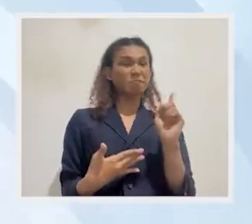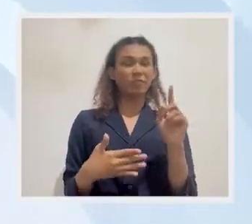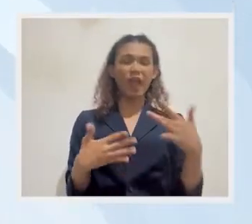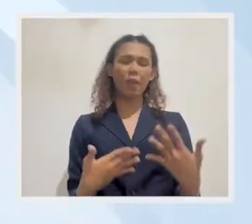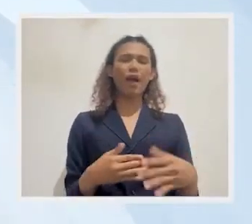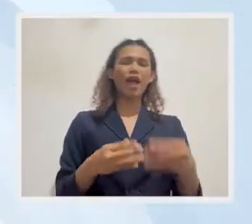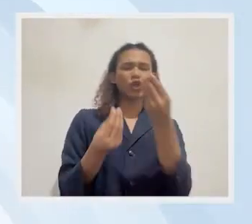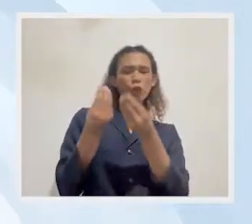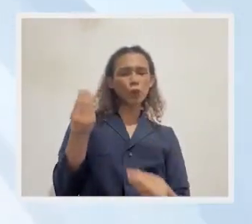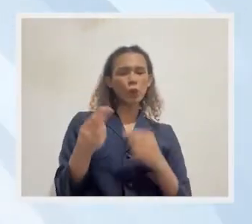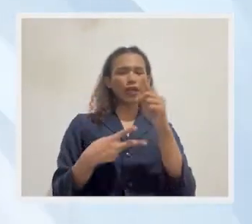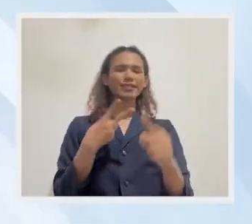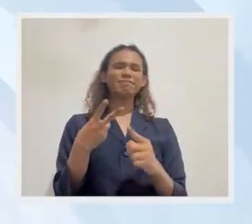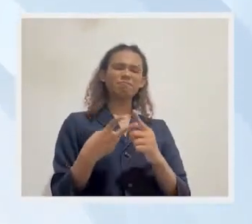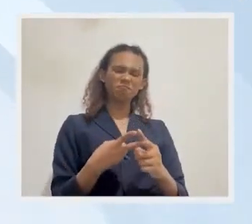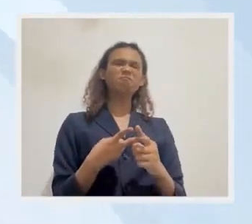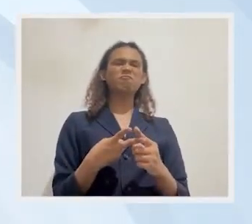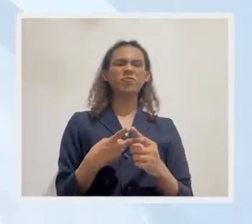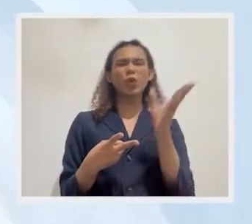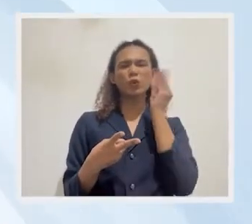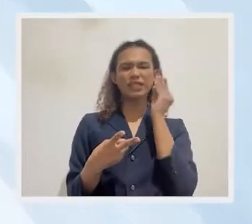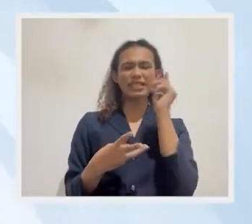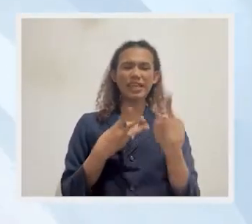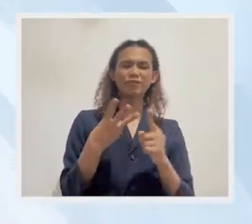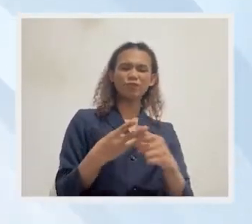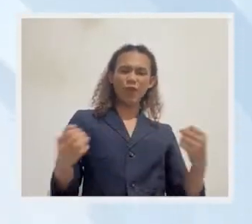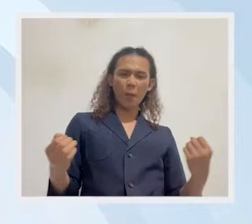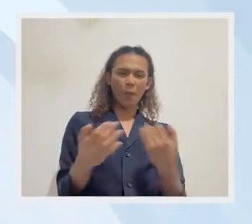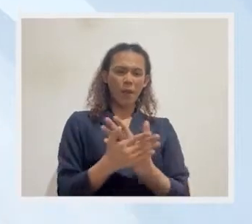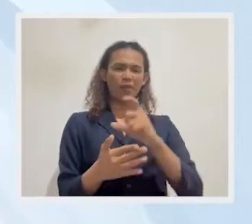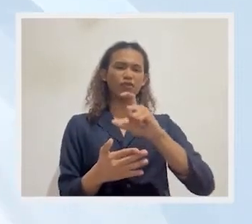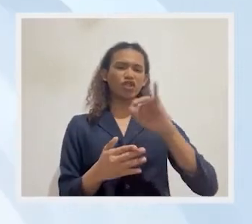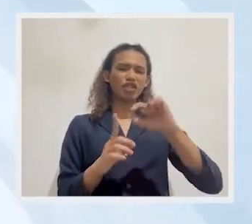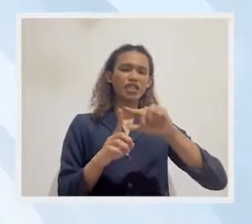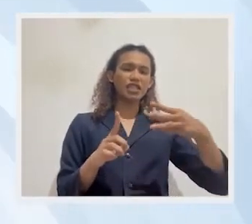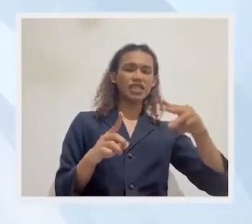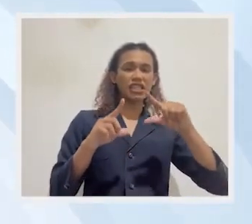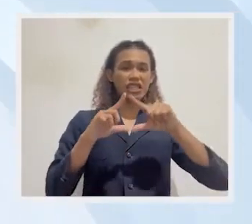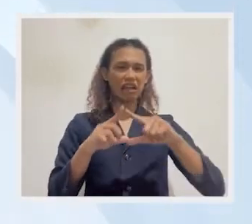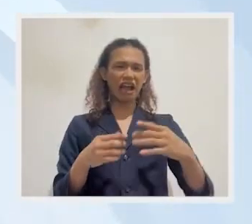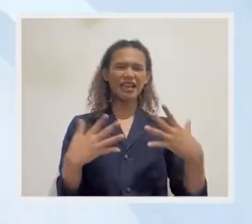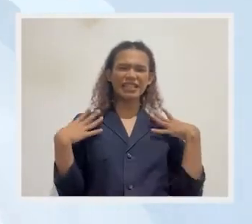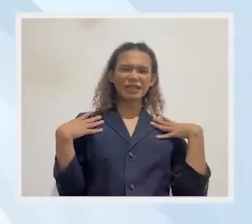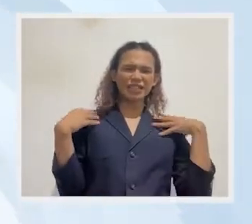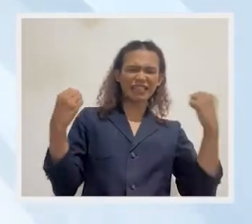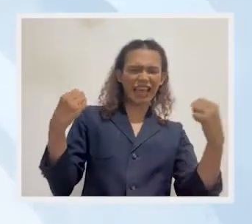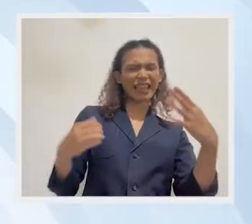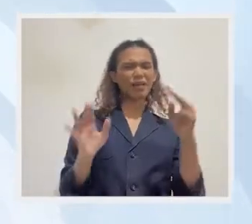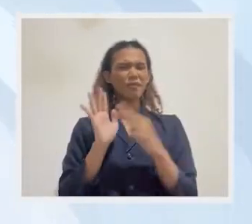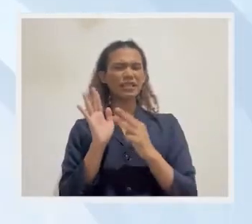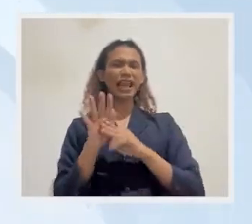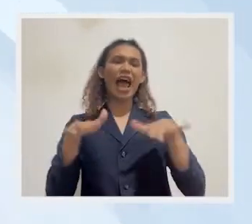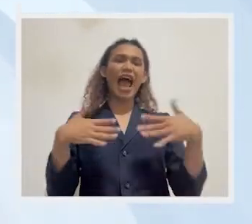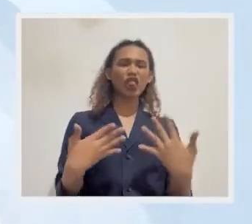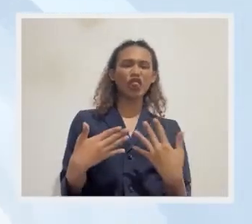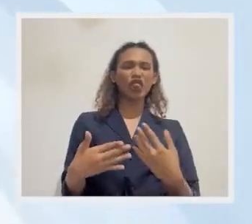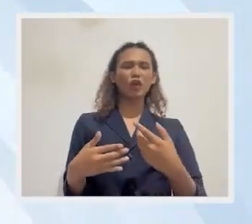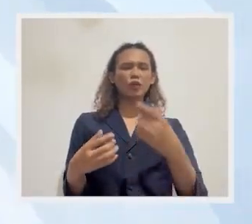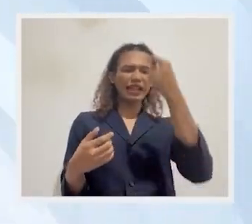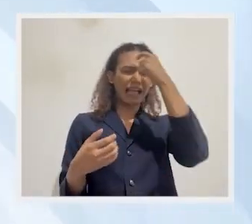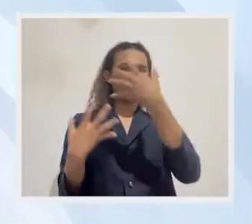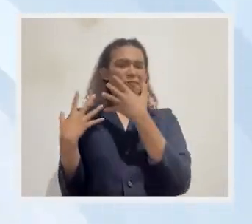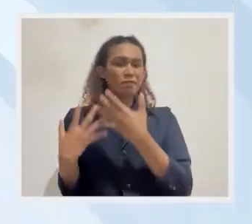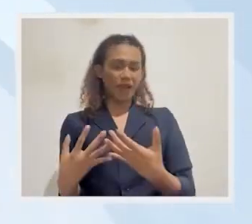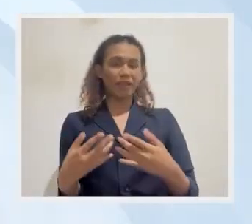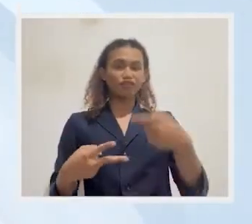atau usia, kecelakaan atau cedera, dan kesehatan atau penyakit serius. Disabilitas sensorik terdiri